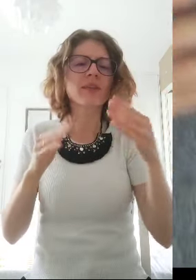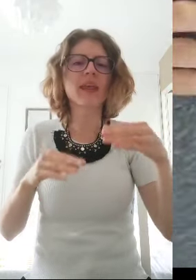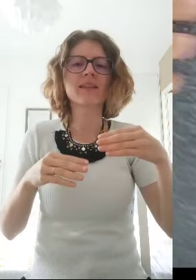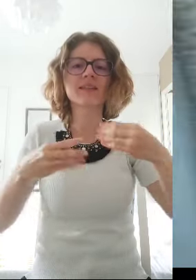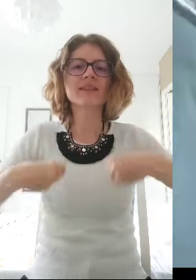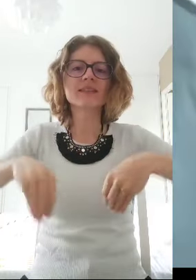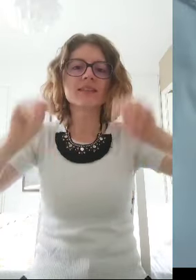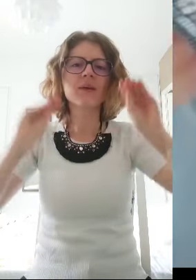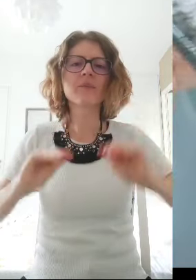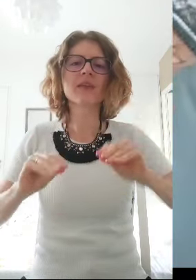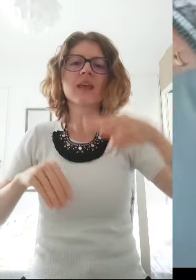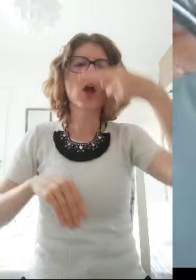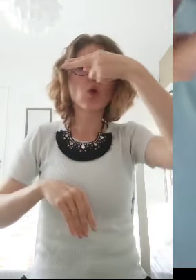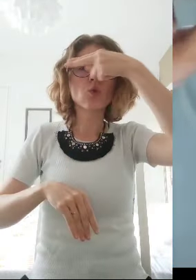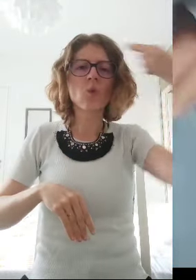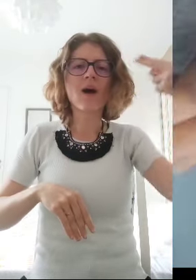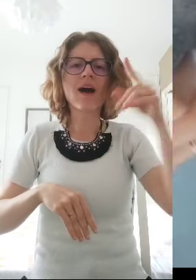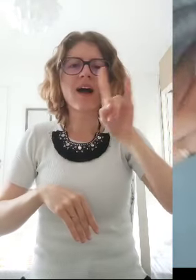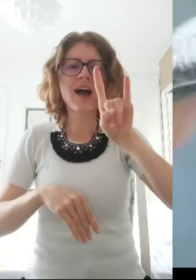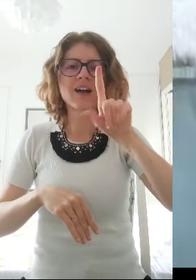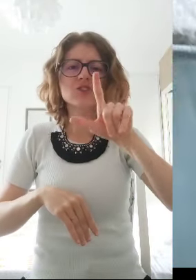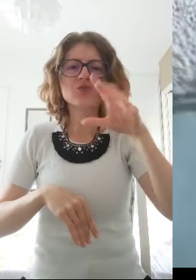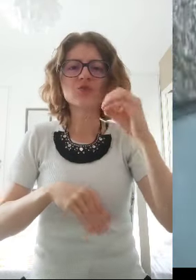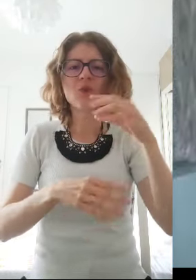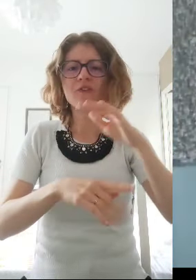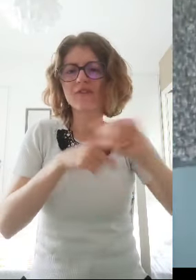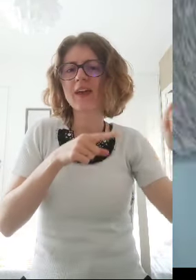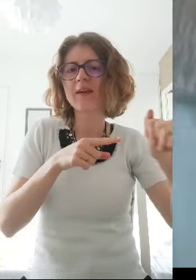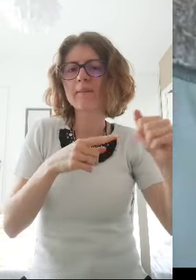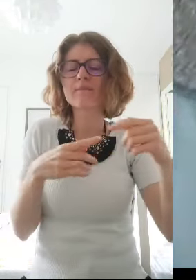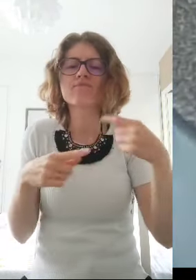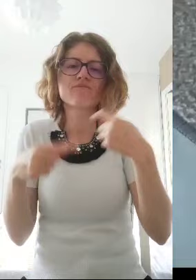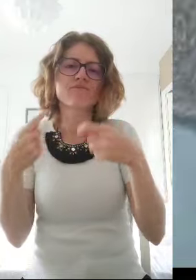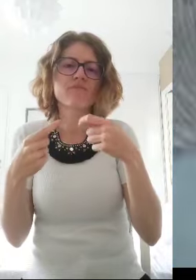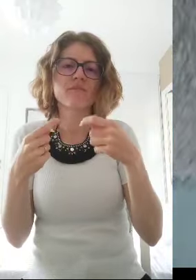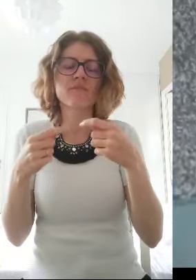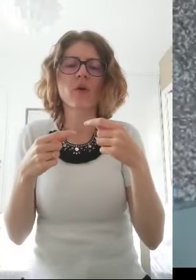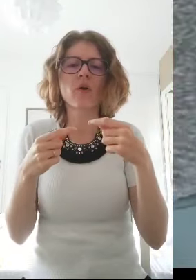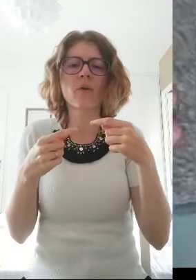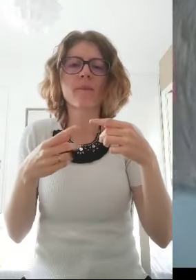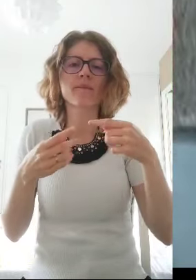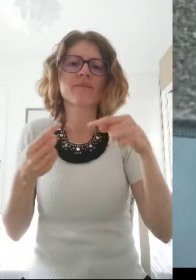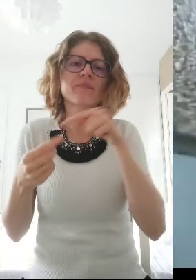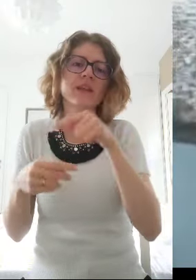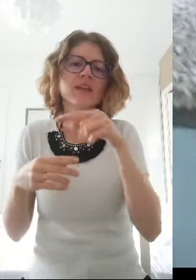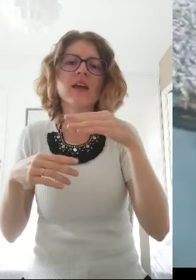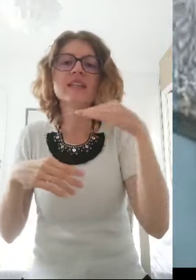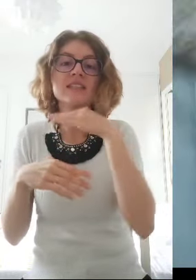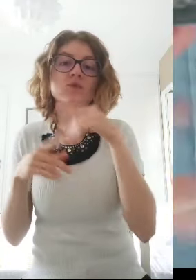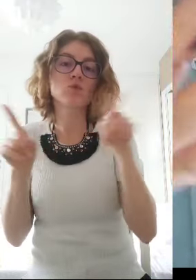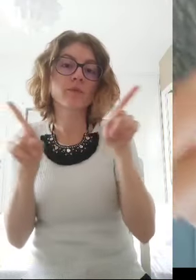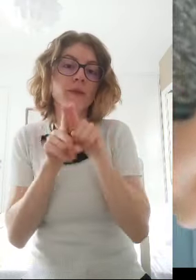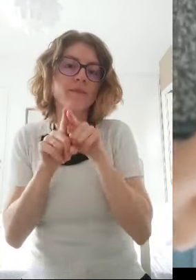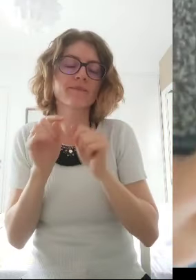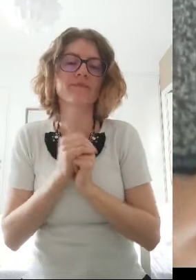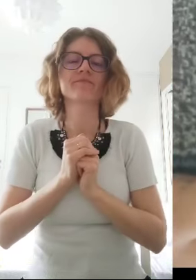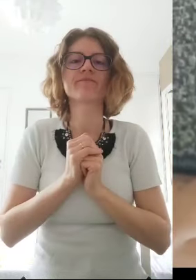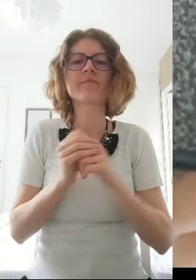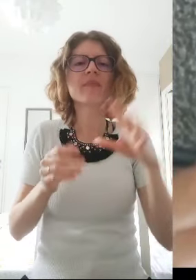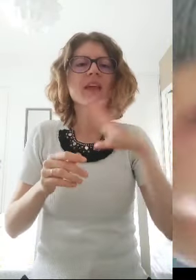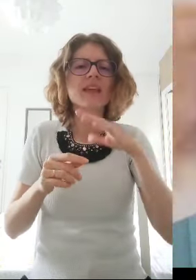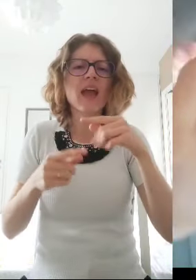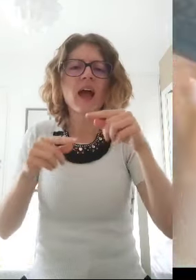l'entrée. Et du coup il peut s'utiliser dedans ou dehors. Il y a une